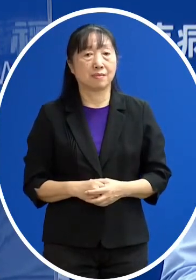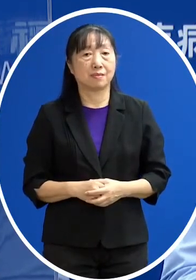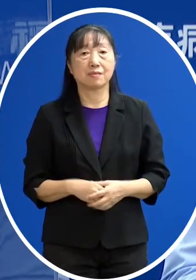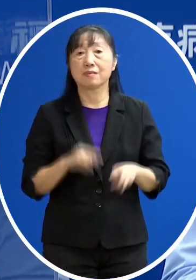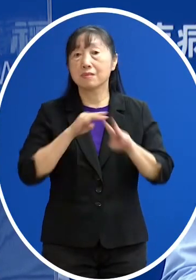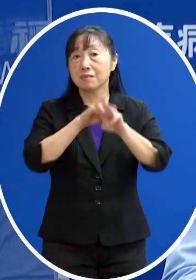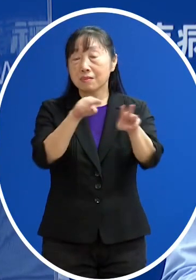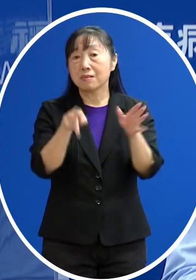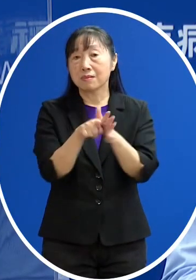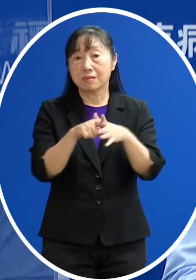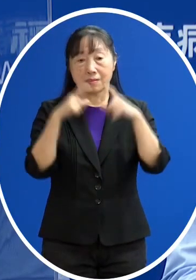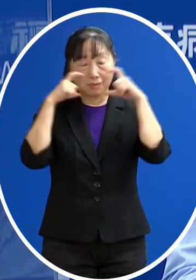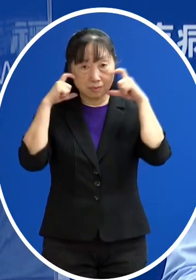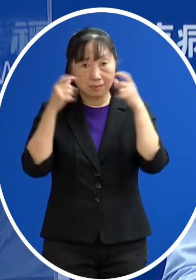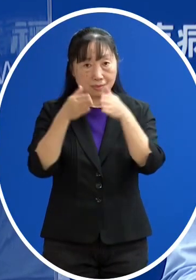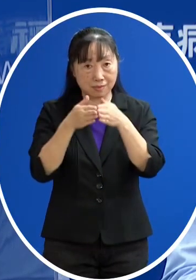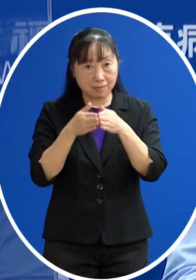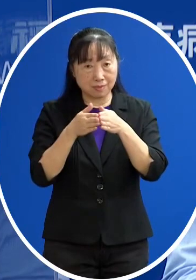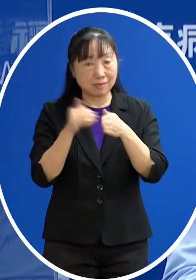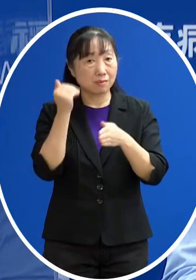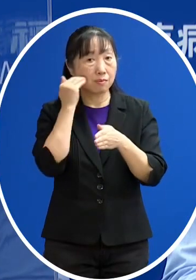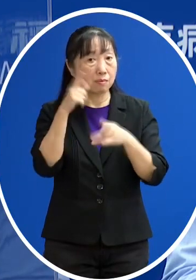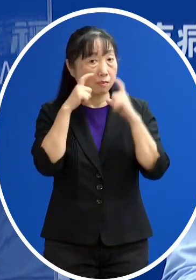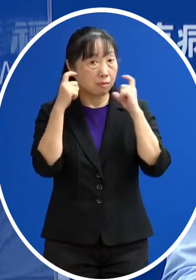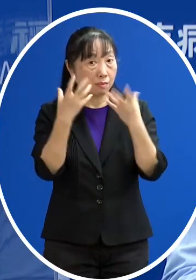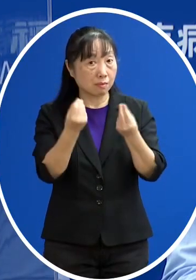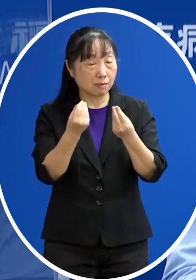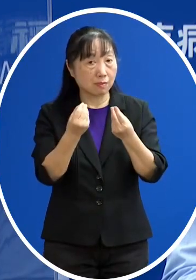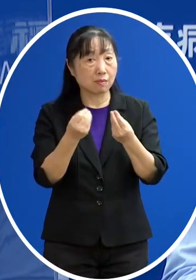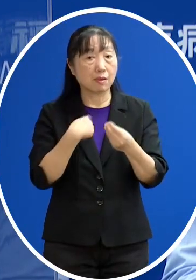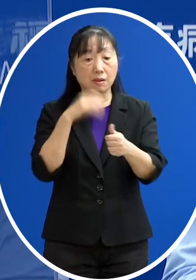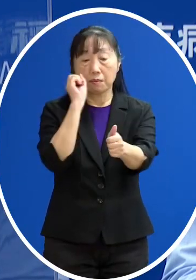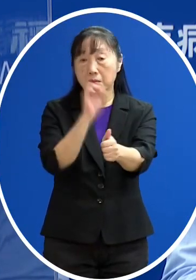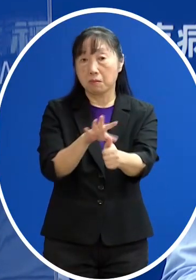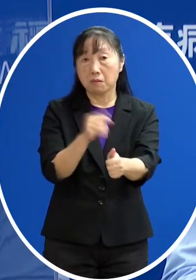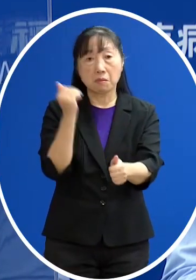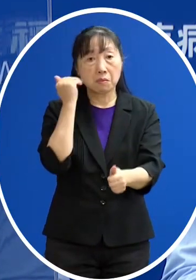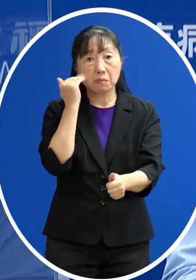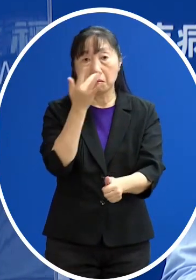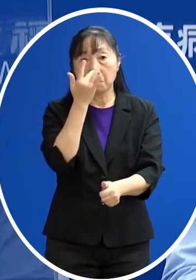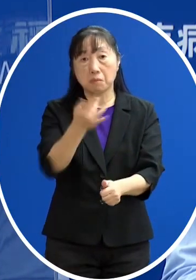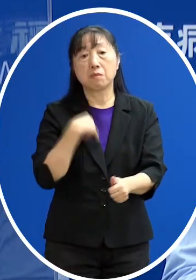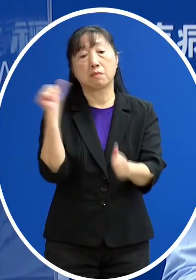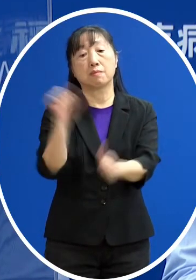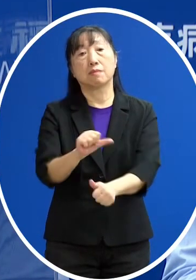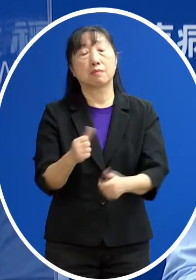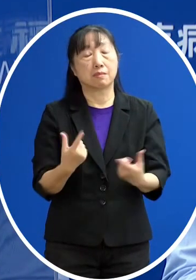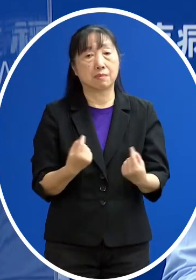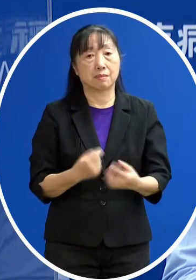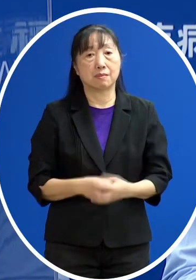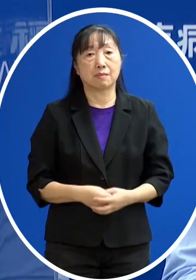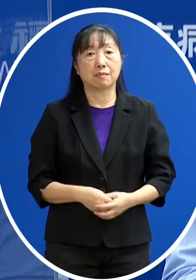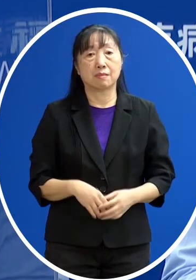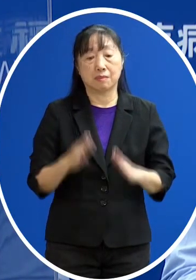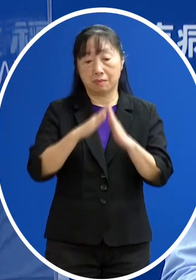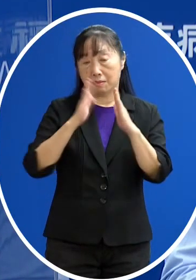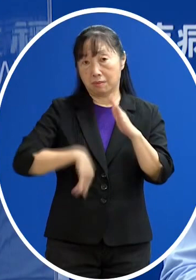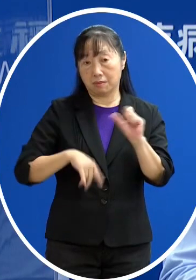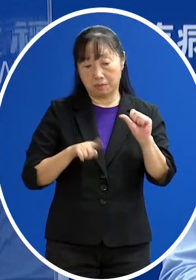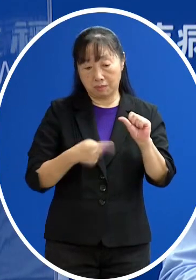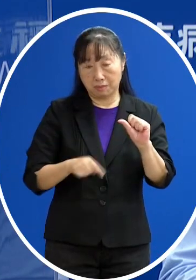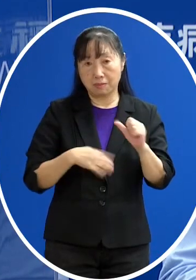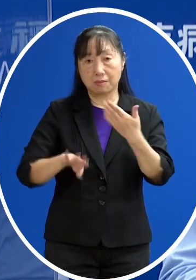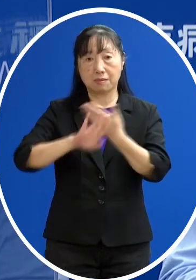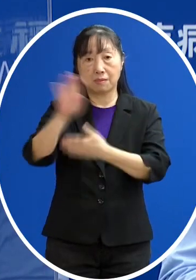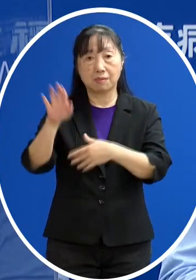外出全程要佩戴口罩哈，没有戴口罩，不再劝导，禁语开罚。那停止室内5人以上、室